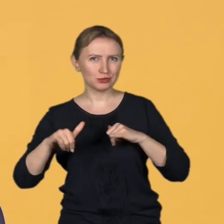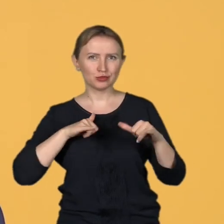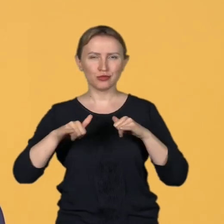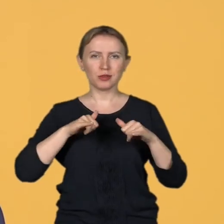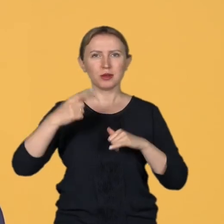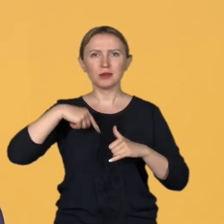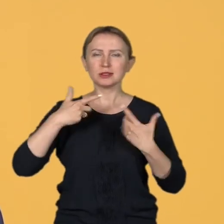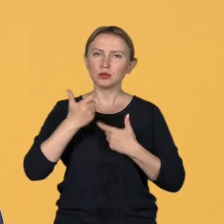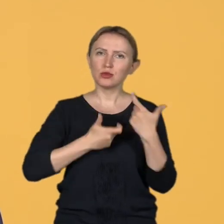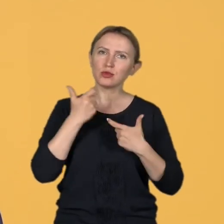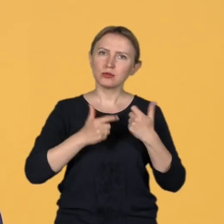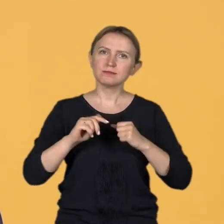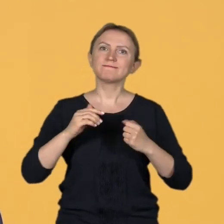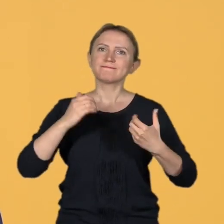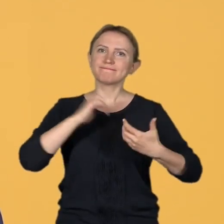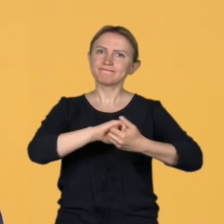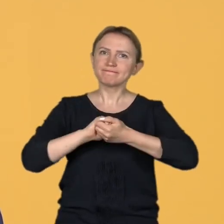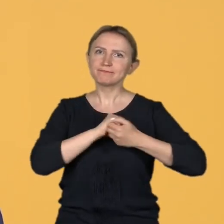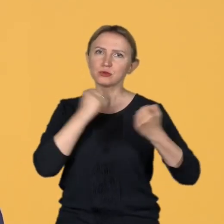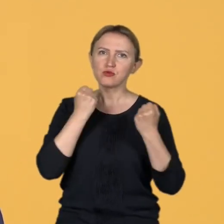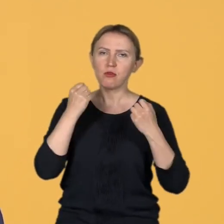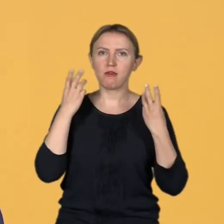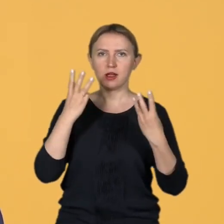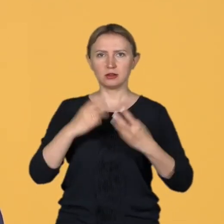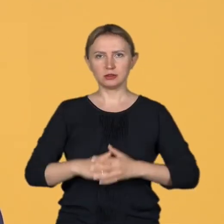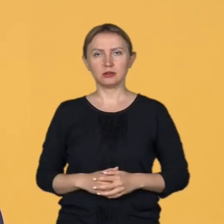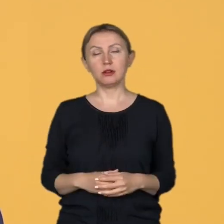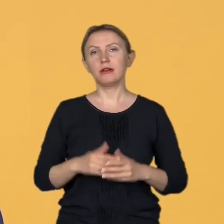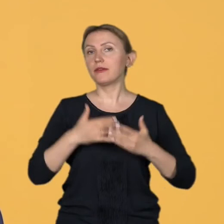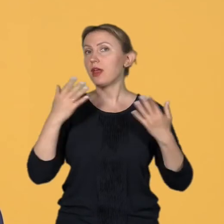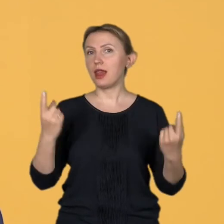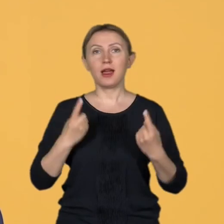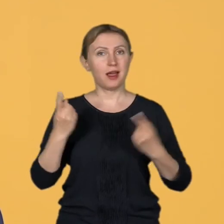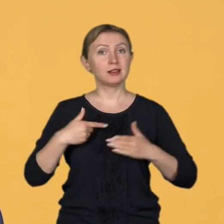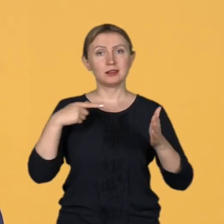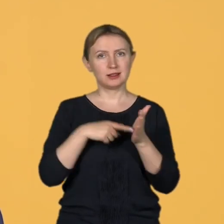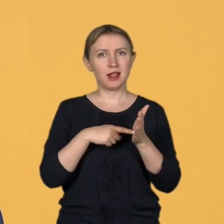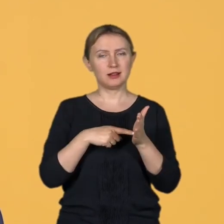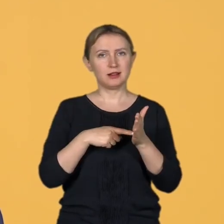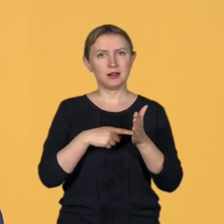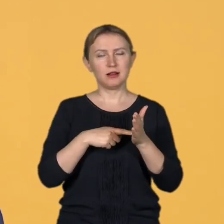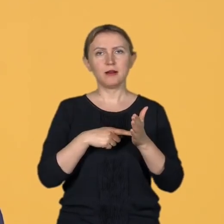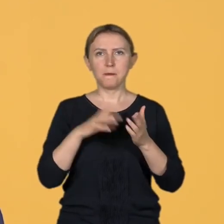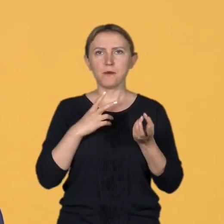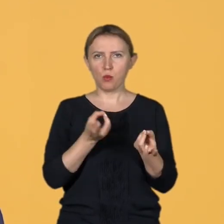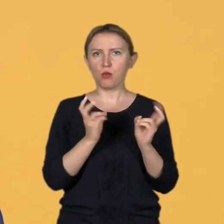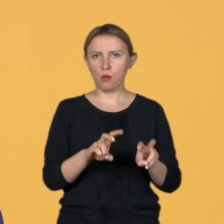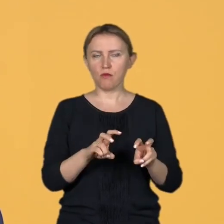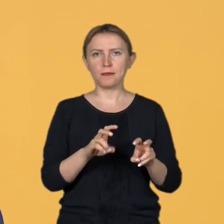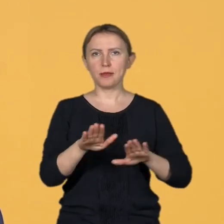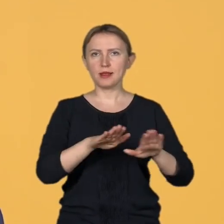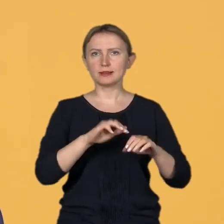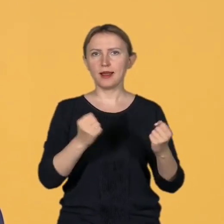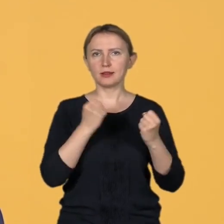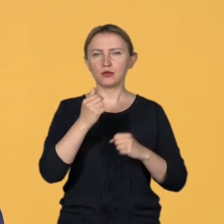pozarządowymi budować i cementować. Wiele różnych akcji temu służy. Powołaliśmy takie